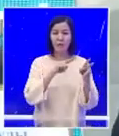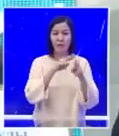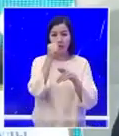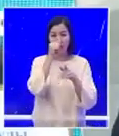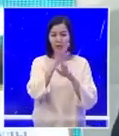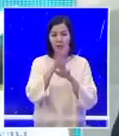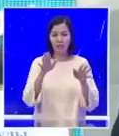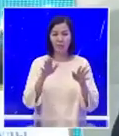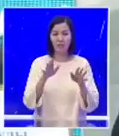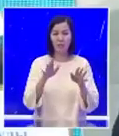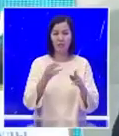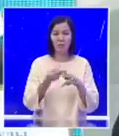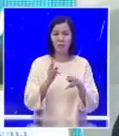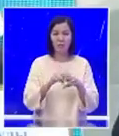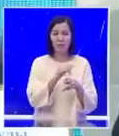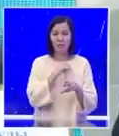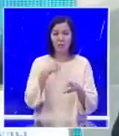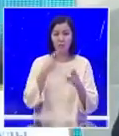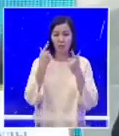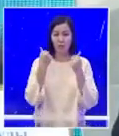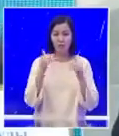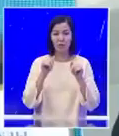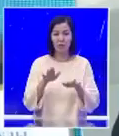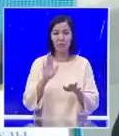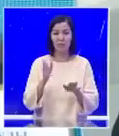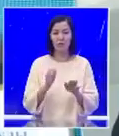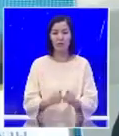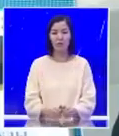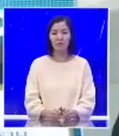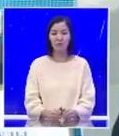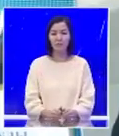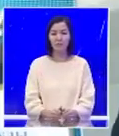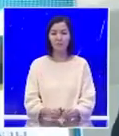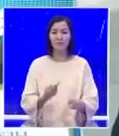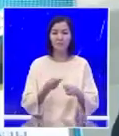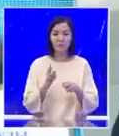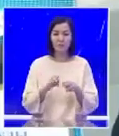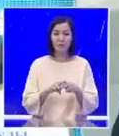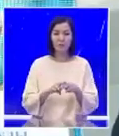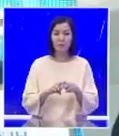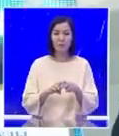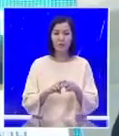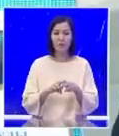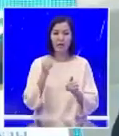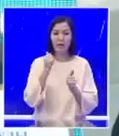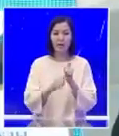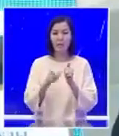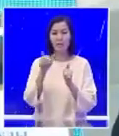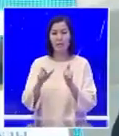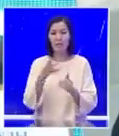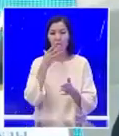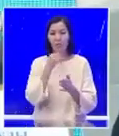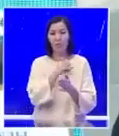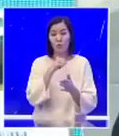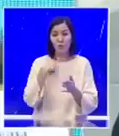да. Оған енді ешқандай басқа жақтан шектеу қойылмайды да. Сондықтан енді бұл маңызды мәселе. Әрбір азамат өзін ғана